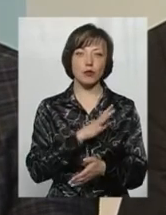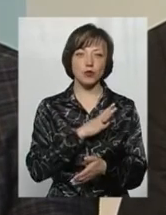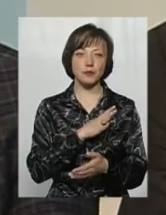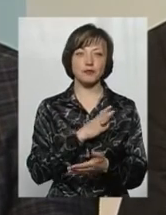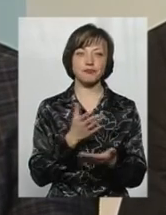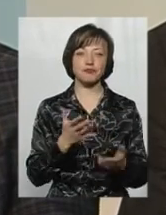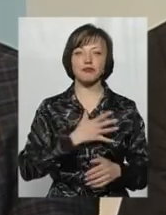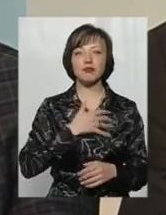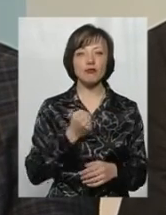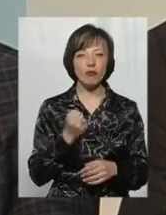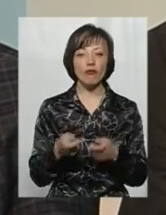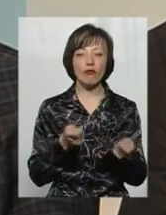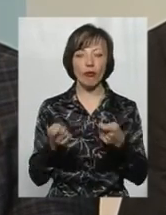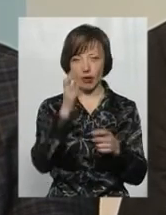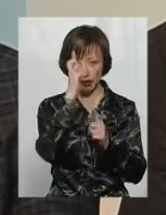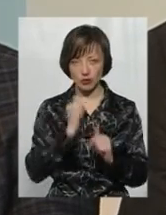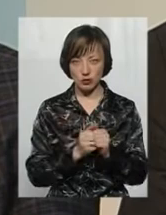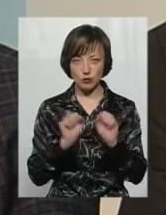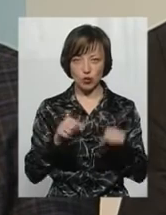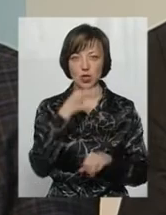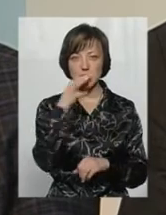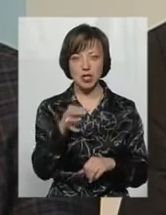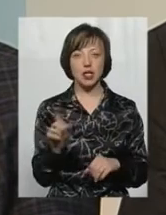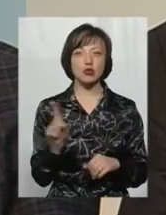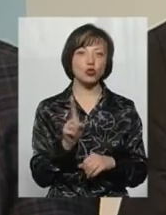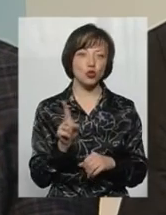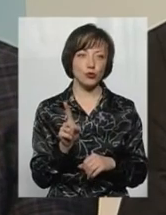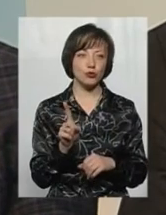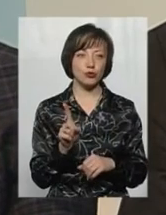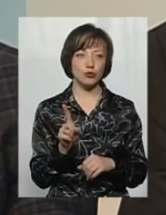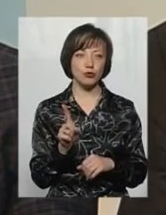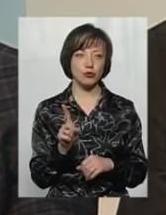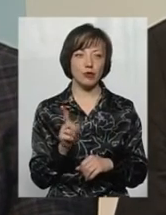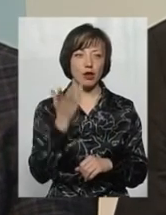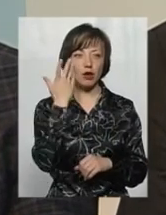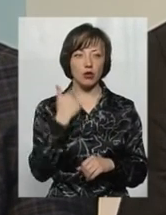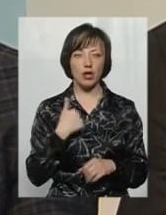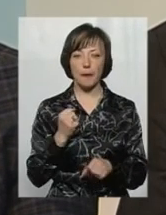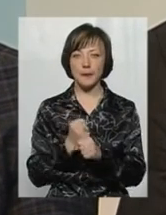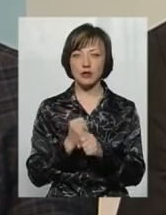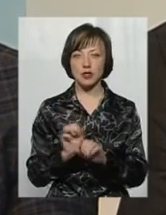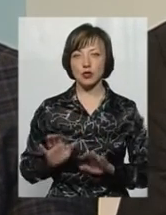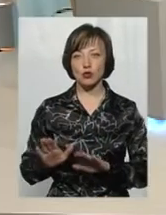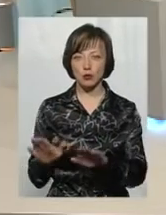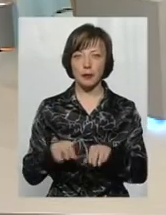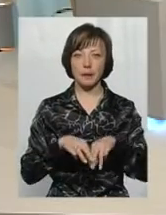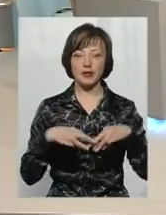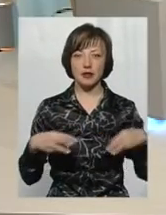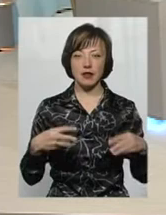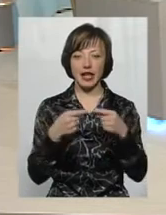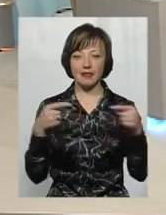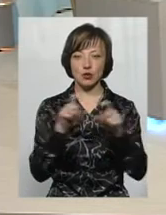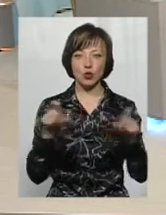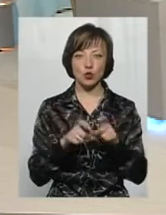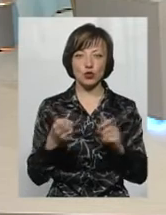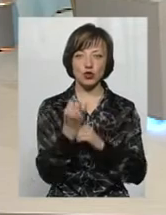воля керівництва держави. Крім того, я вам можу сказати, що навіть коли я працював заступником міністра інфраструктури, ми в